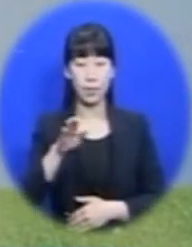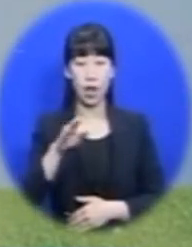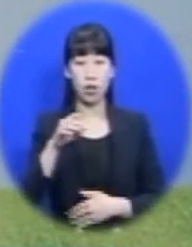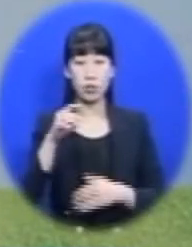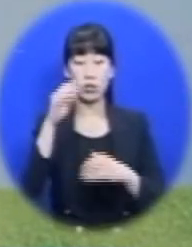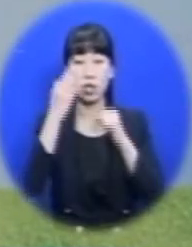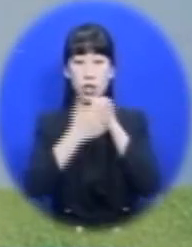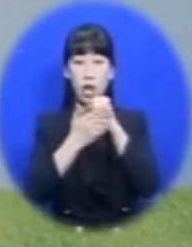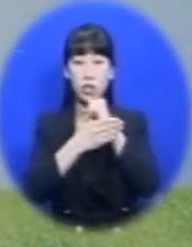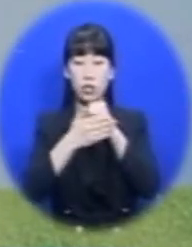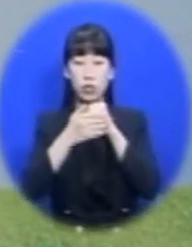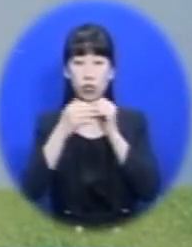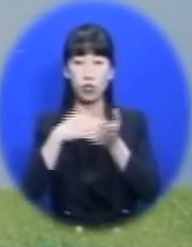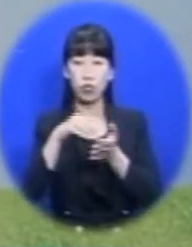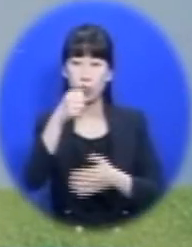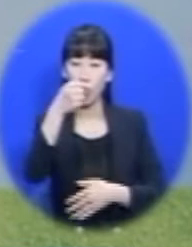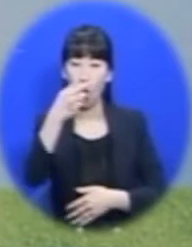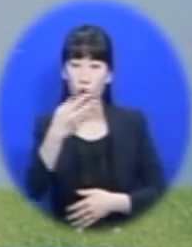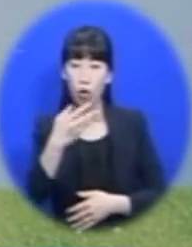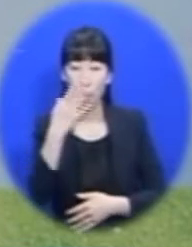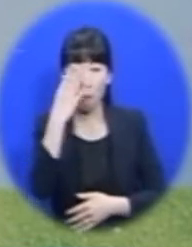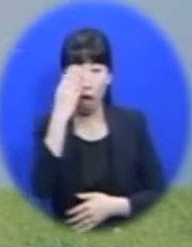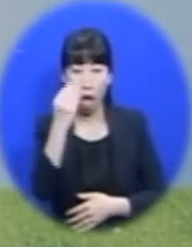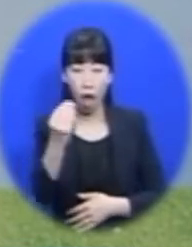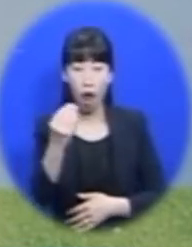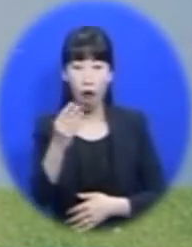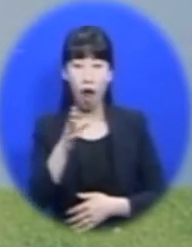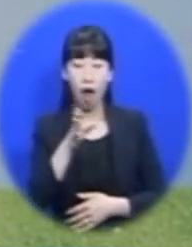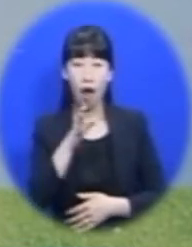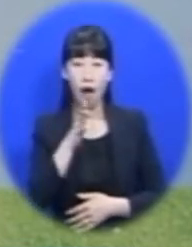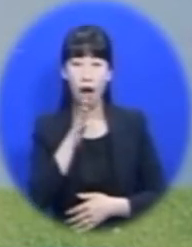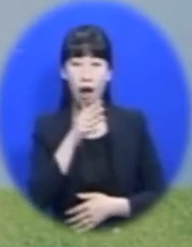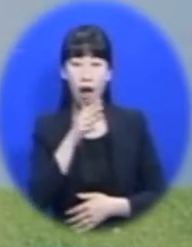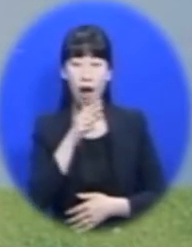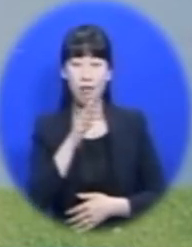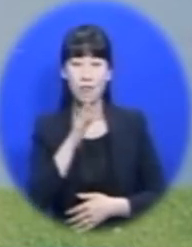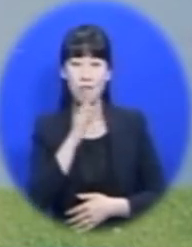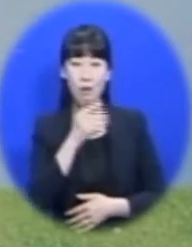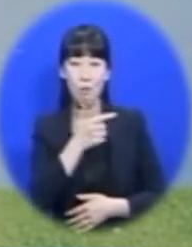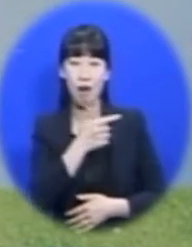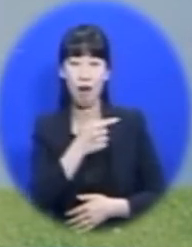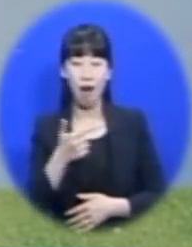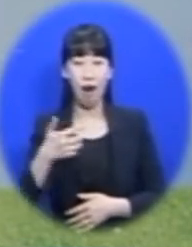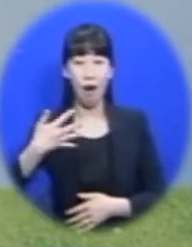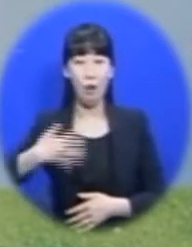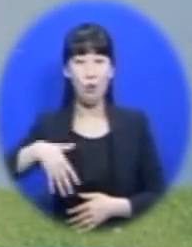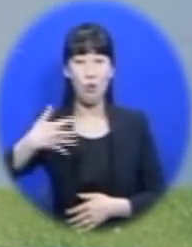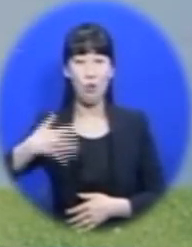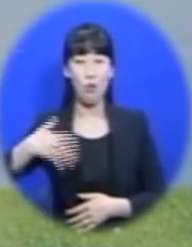보니까 세상에 잘 믿어지지 않을 정도의 놀라운 작품이